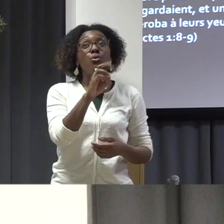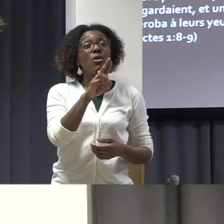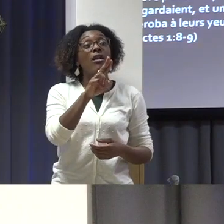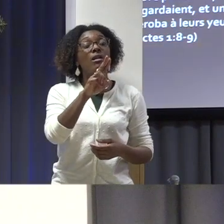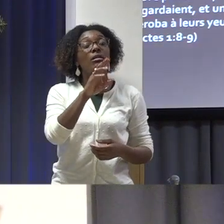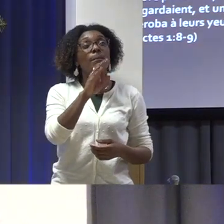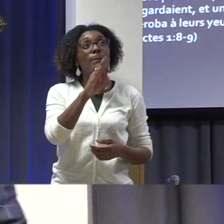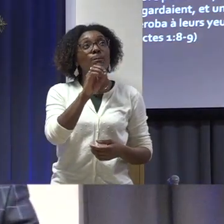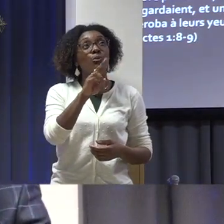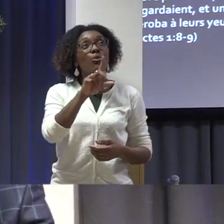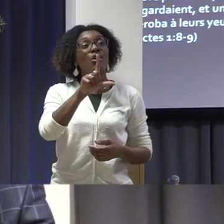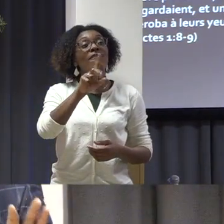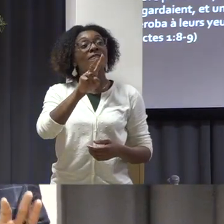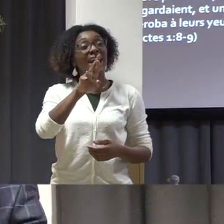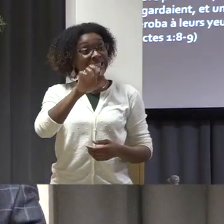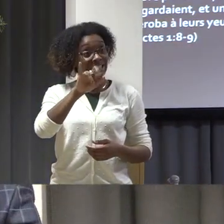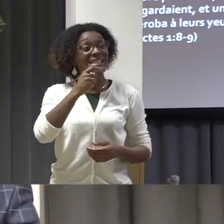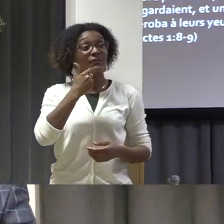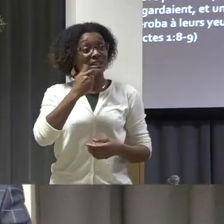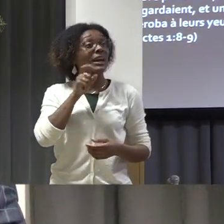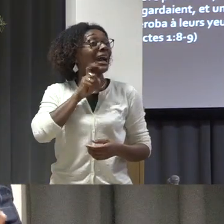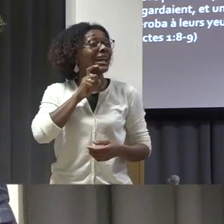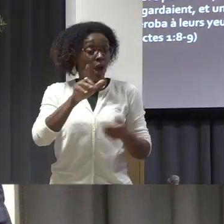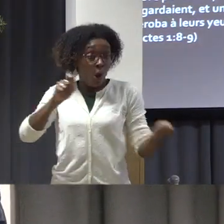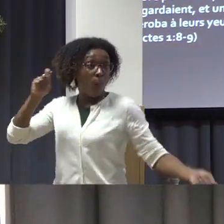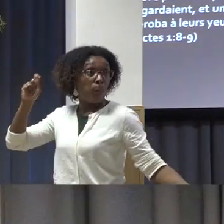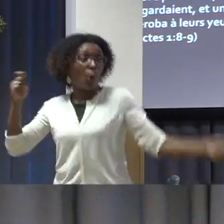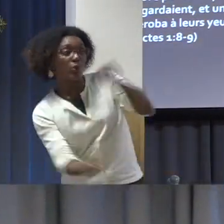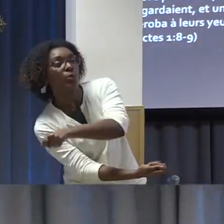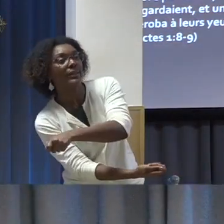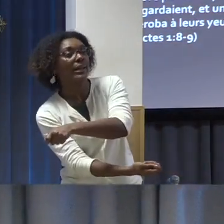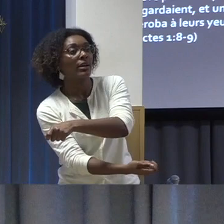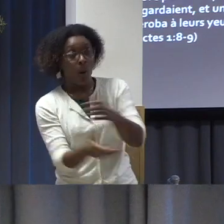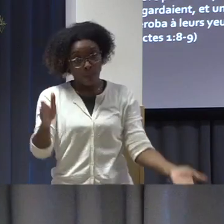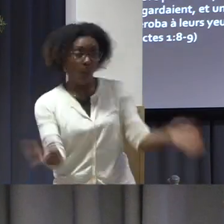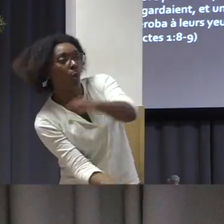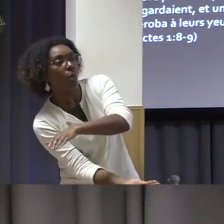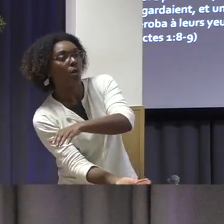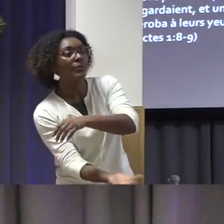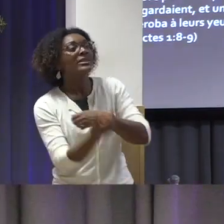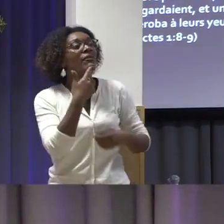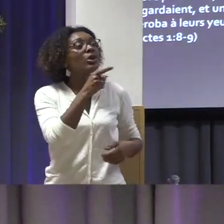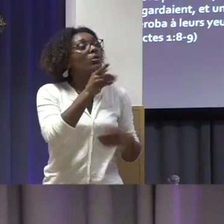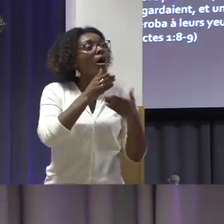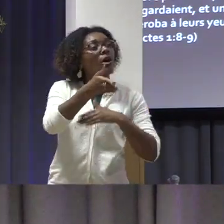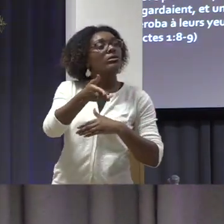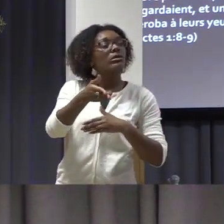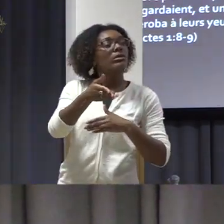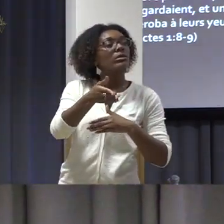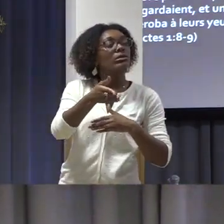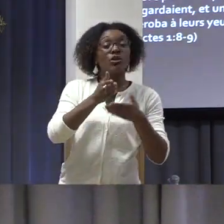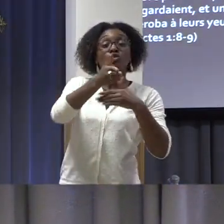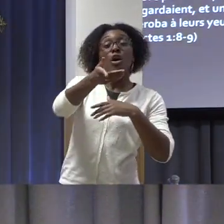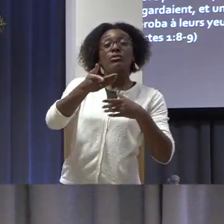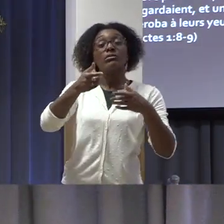lorsque tu arrives à un endroit il faut pas que tu sois content pas rentrer dans le moule la viola ne vous conformez